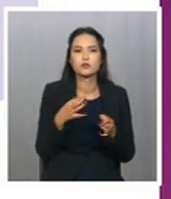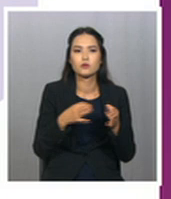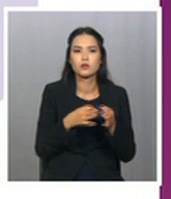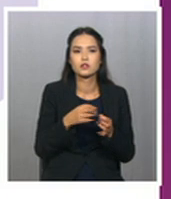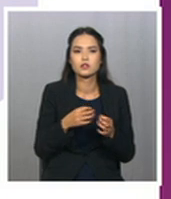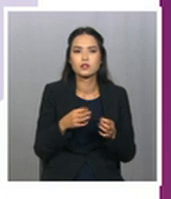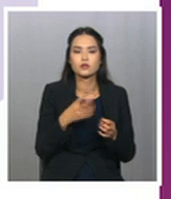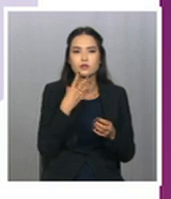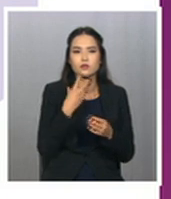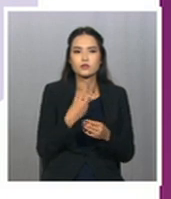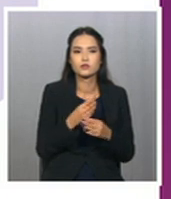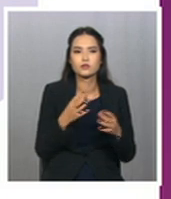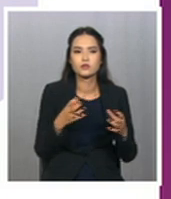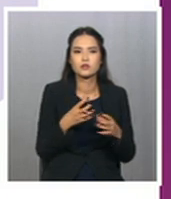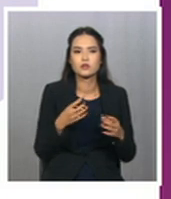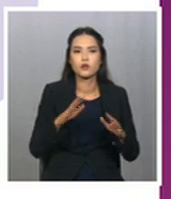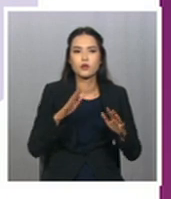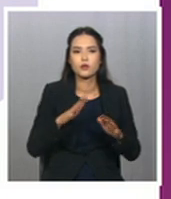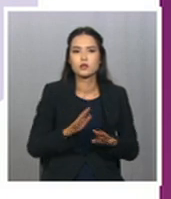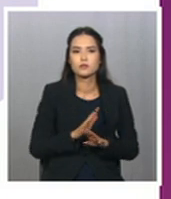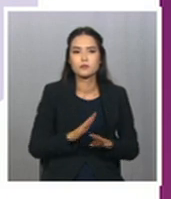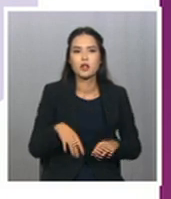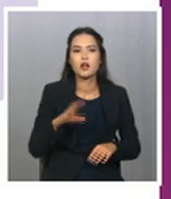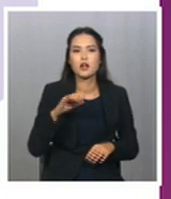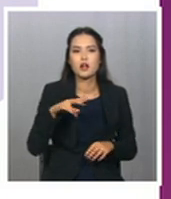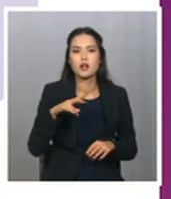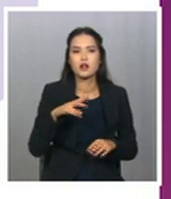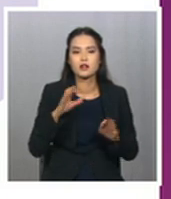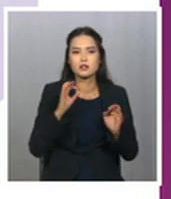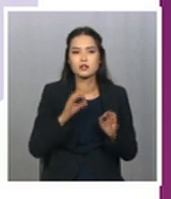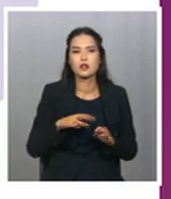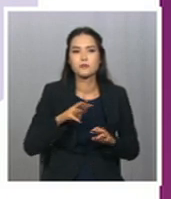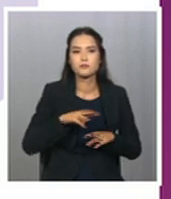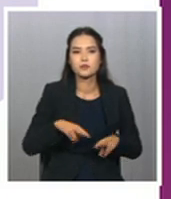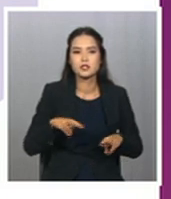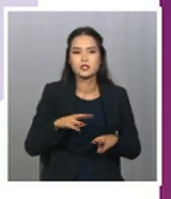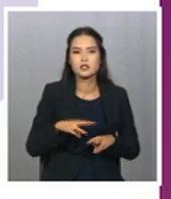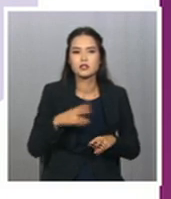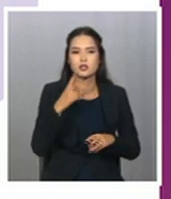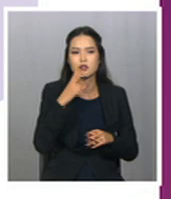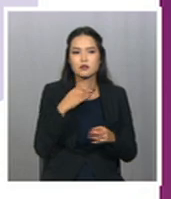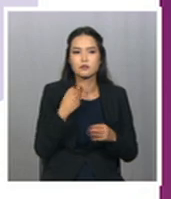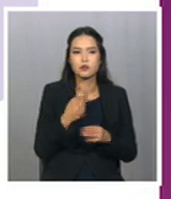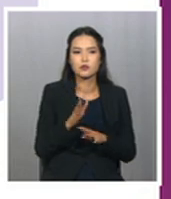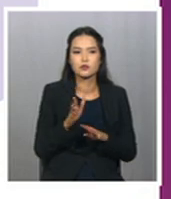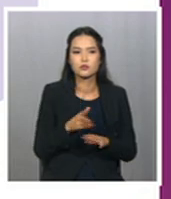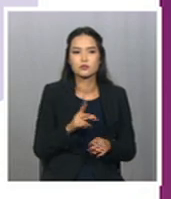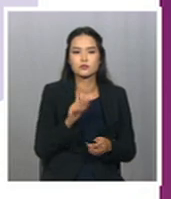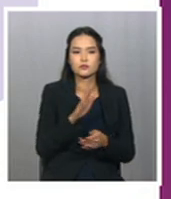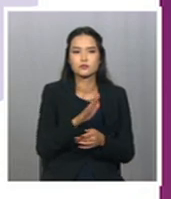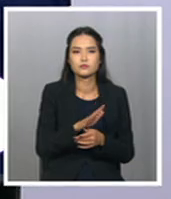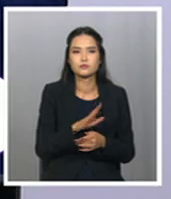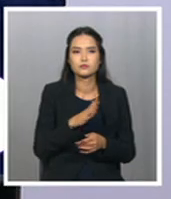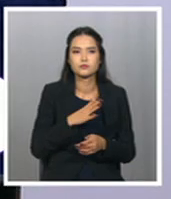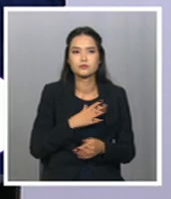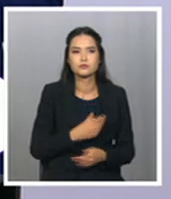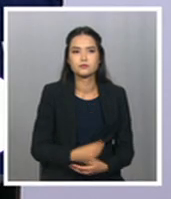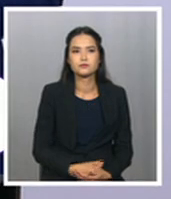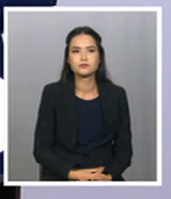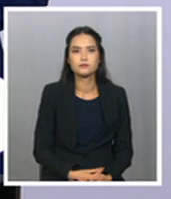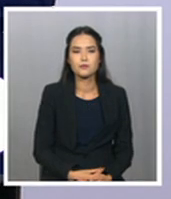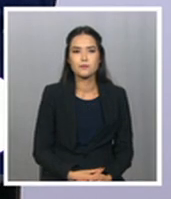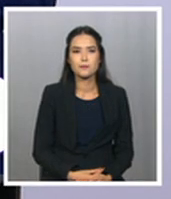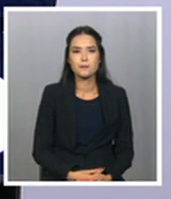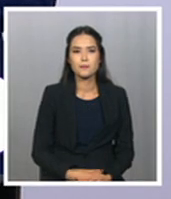отаршылдық билік орындарынан емес әділет министрлігінің қарамағына өту талап етілді.